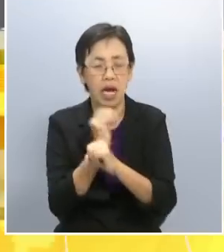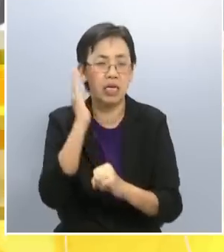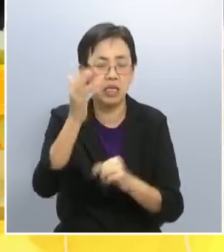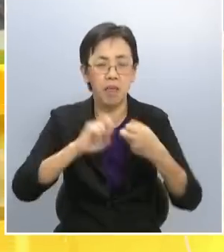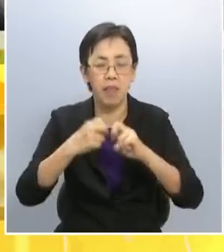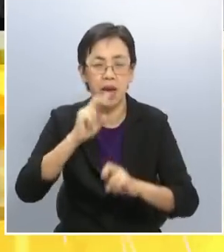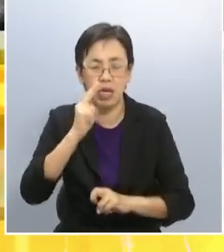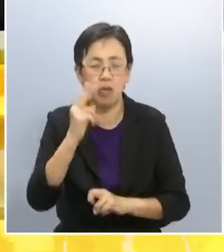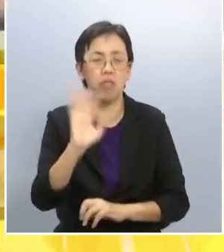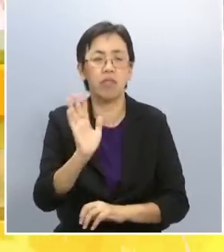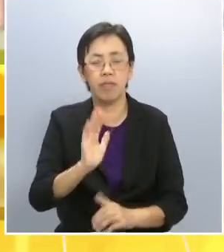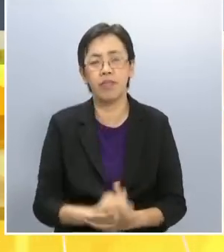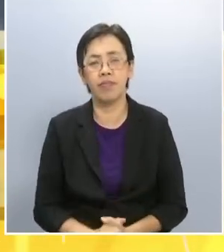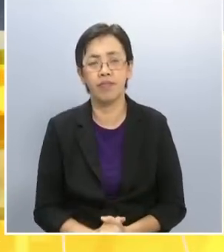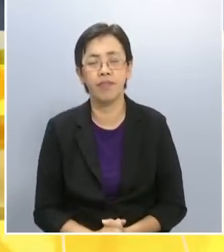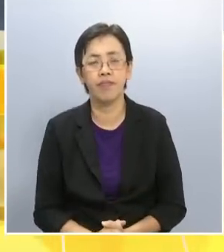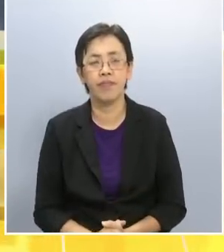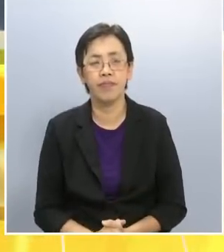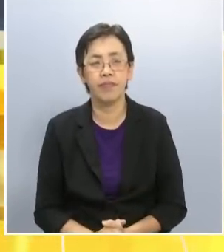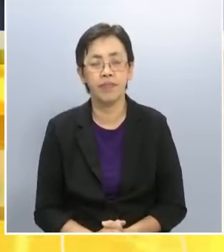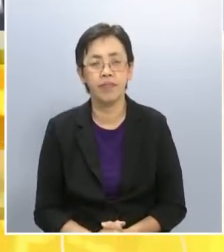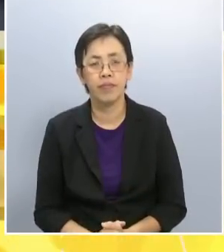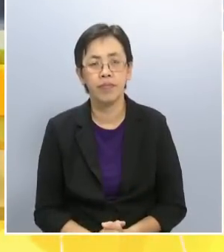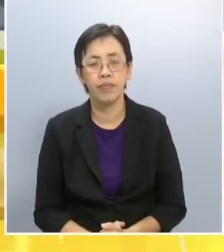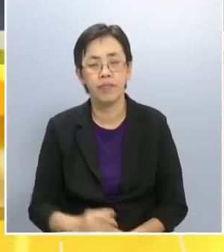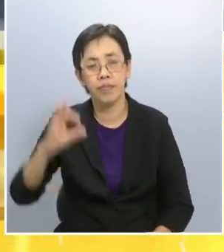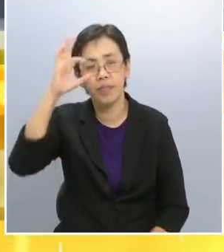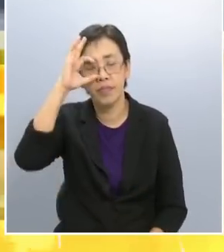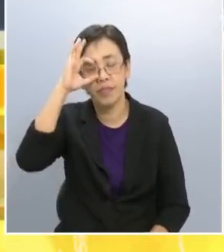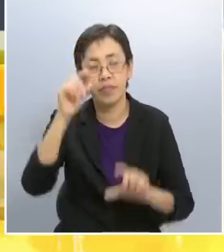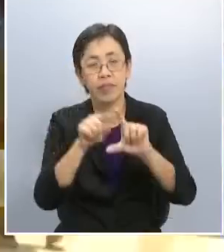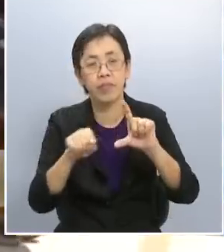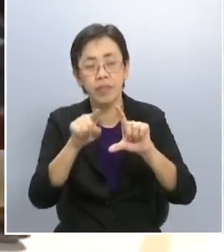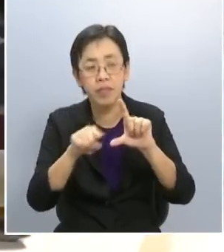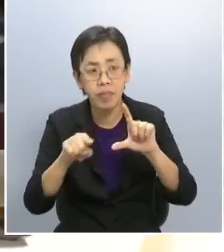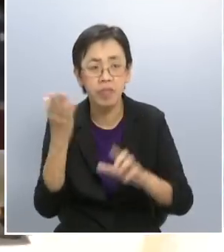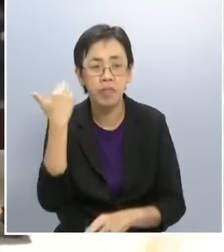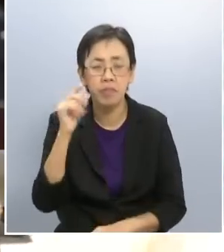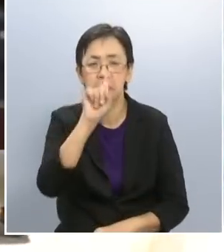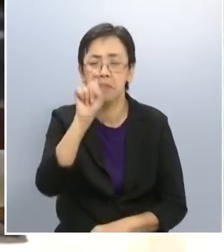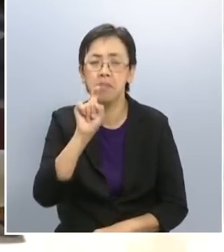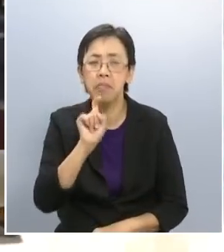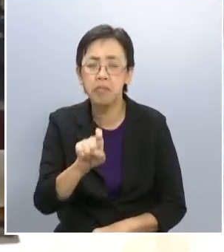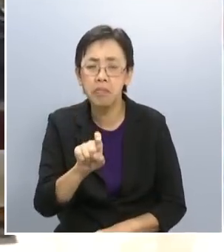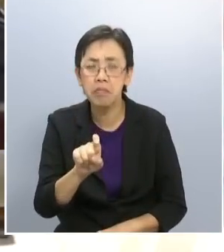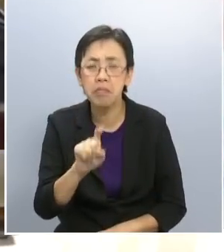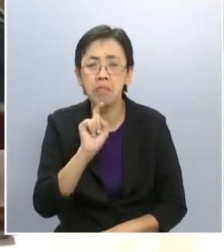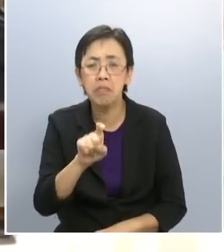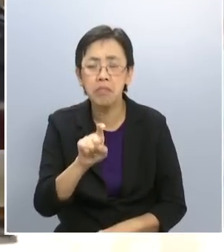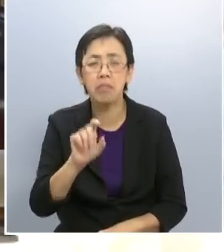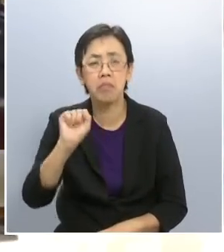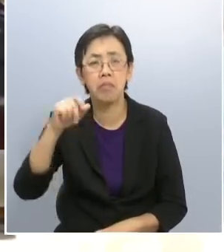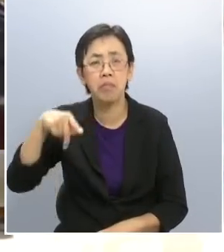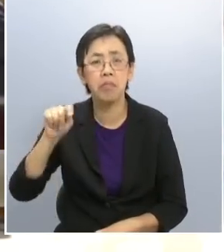เพิ่มเติมขณะที่ในส่วนของคุณวิโรจน์ลัคนาดีสอนเมื่อวานนี้ก็ตั้งคำถามเนี่ยนะครับถามว่าสพฐ